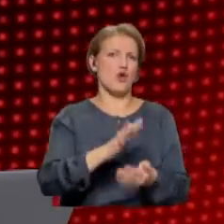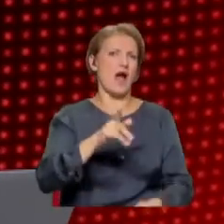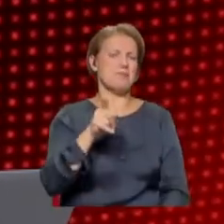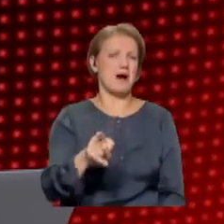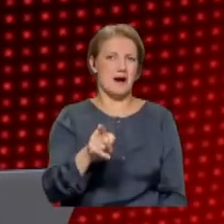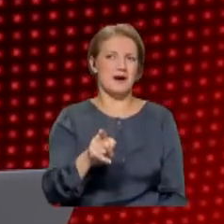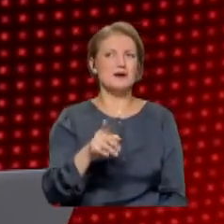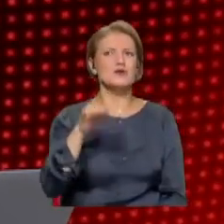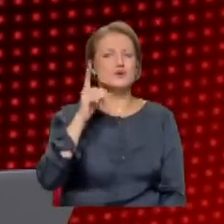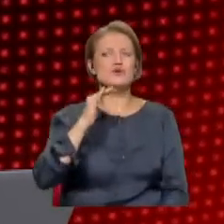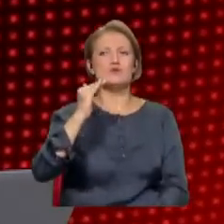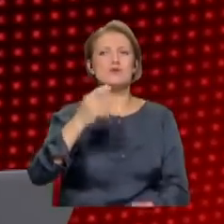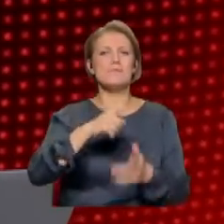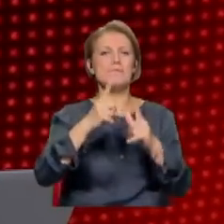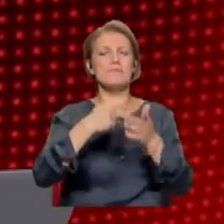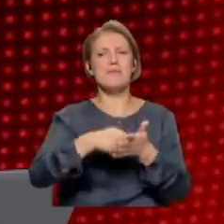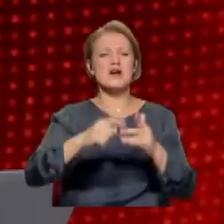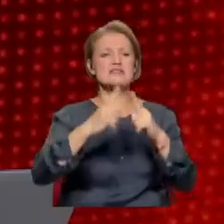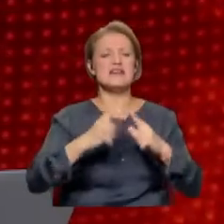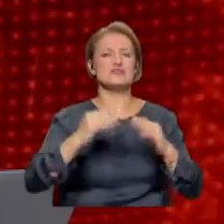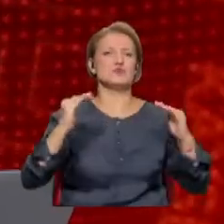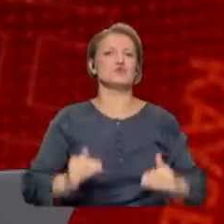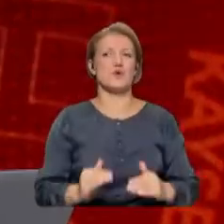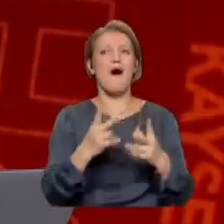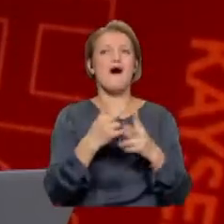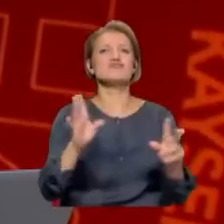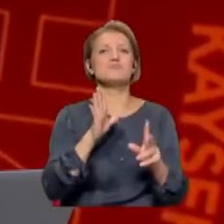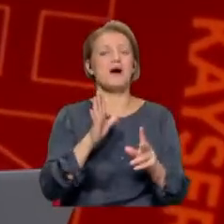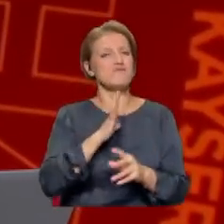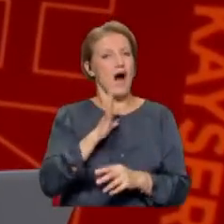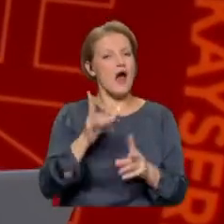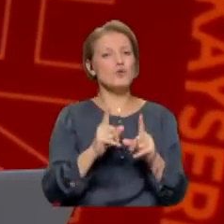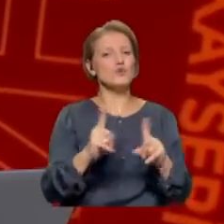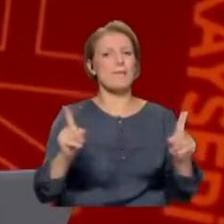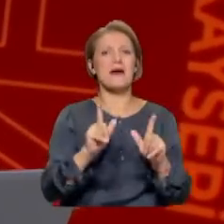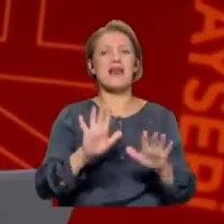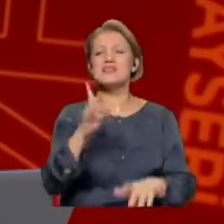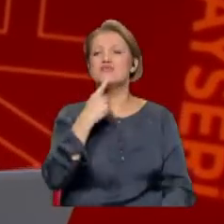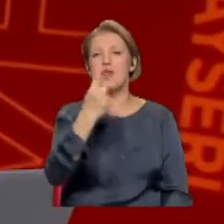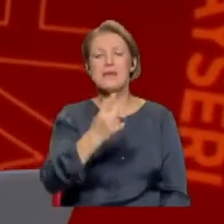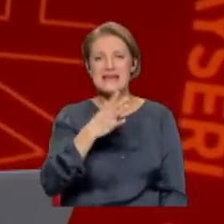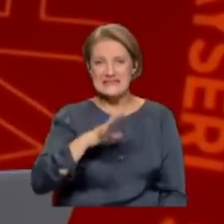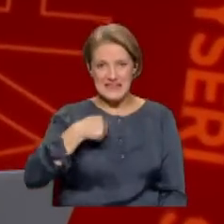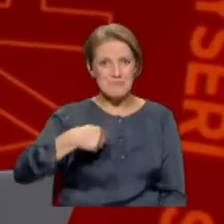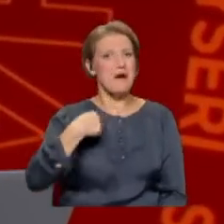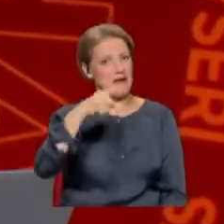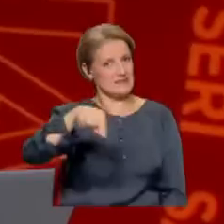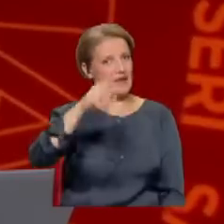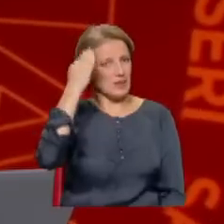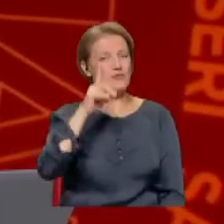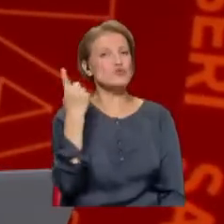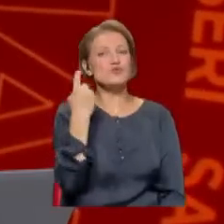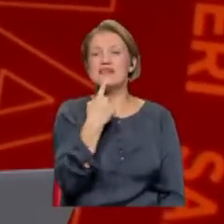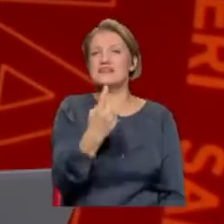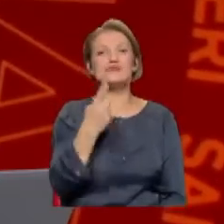herhalde onu da. Düştü maaşların sayısı böylece. Açıklaması var, uzatmaya gerek yok ama ne söylemek istediğimi anladınız. Oysa dün ne